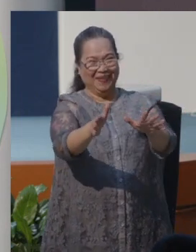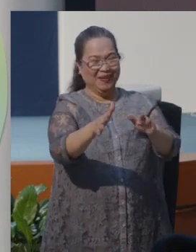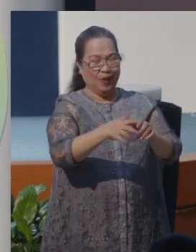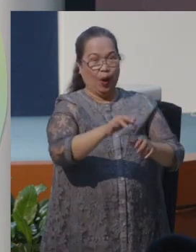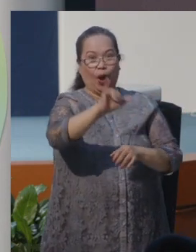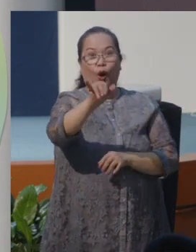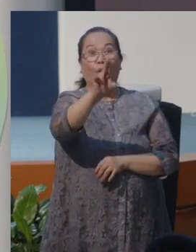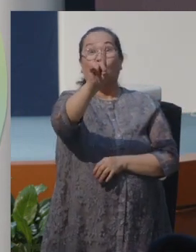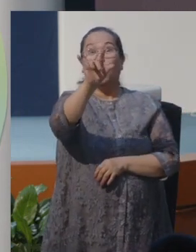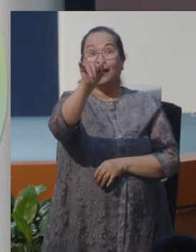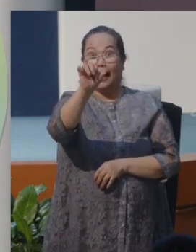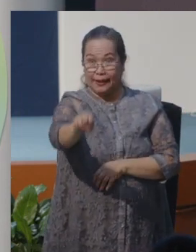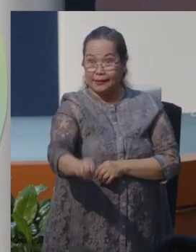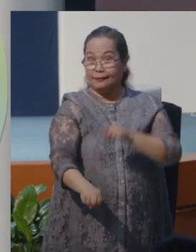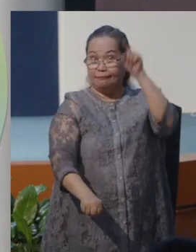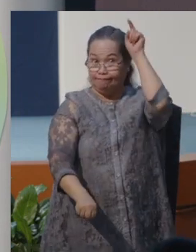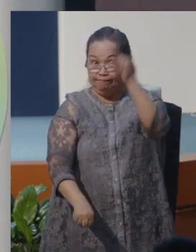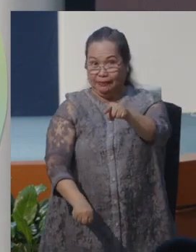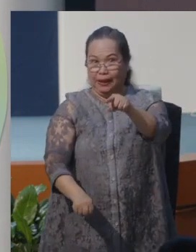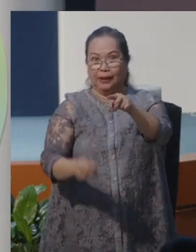Judas. No?